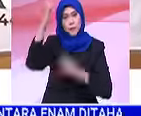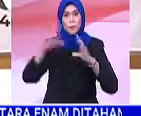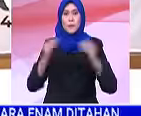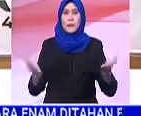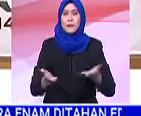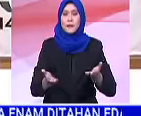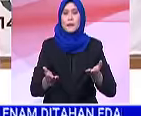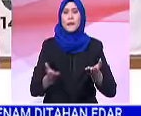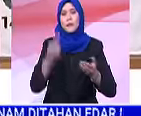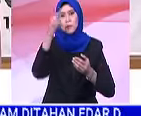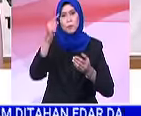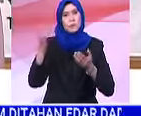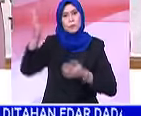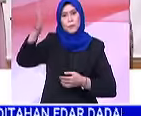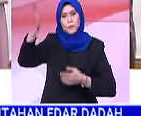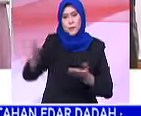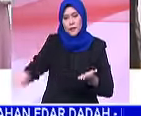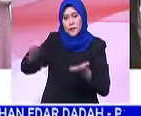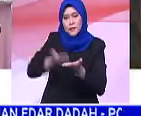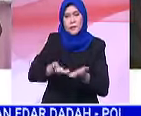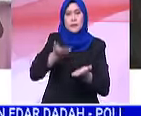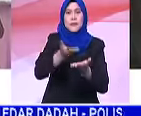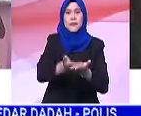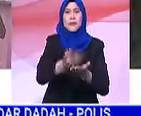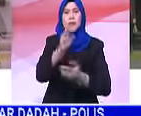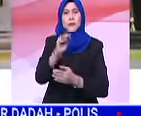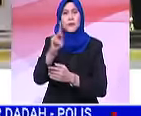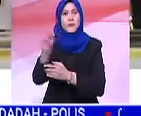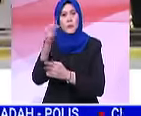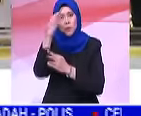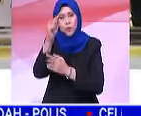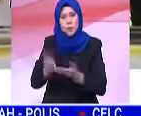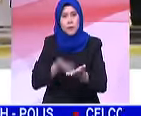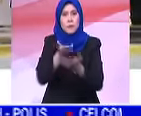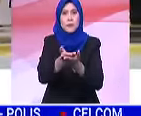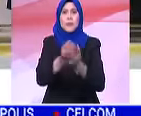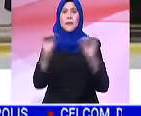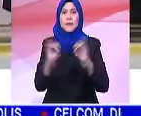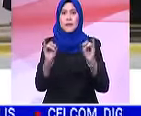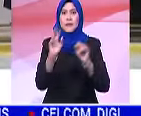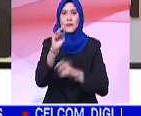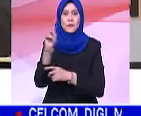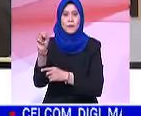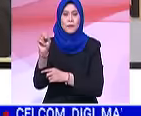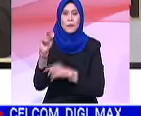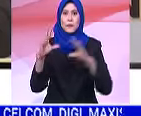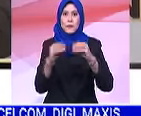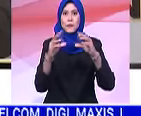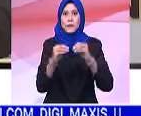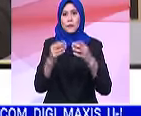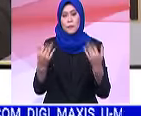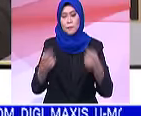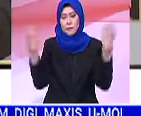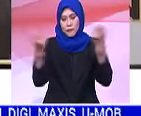ini sebelum membentangkan situasi dan cadangan kepada mesyuarat khas MKN pada Isnin. Beliau terdahulu menyaksikan majlis